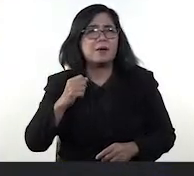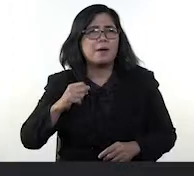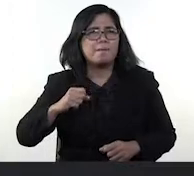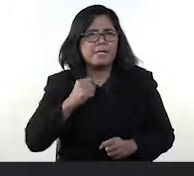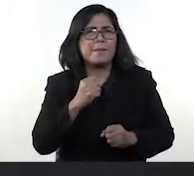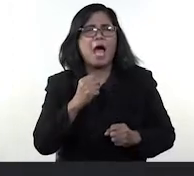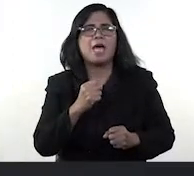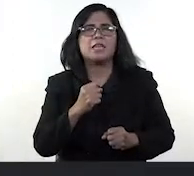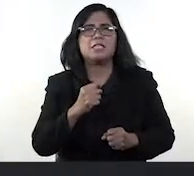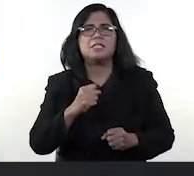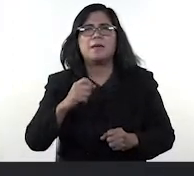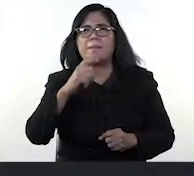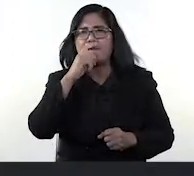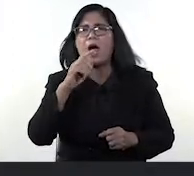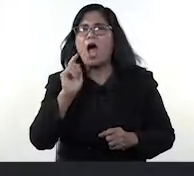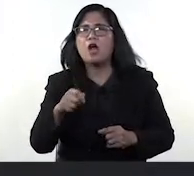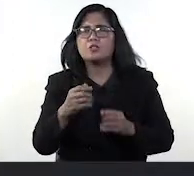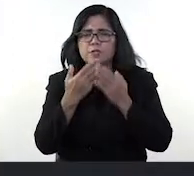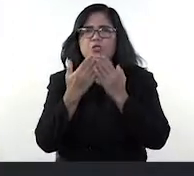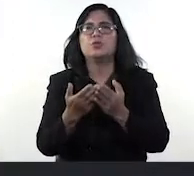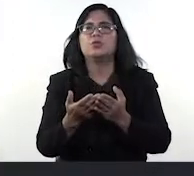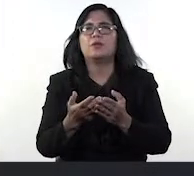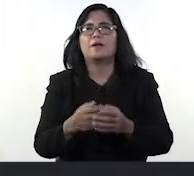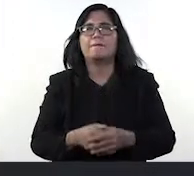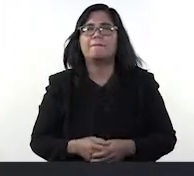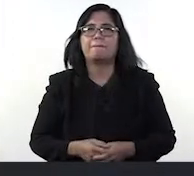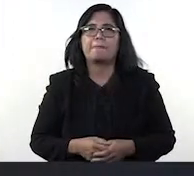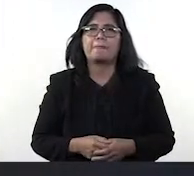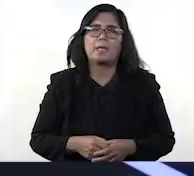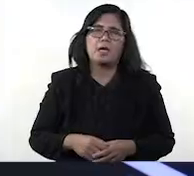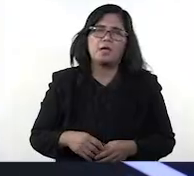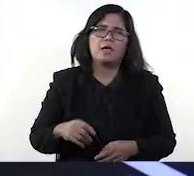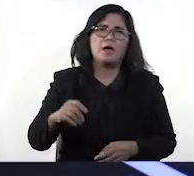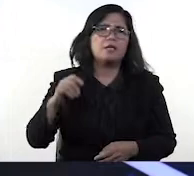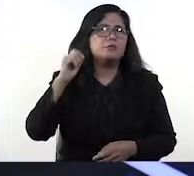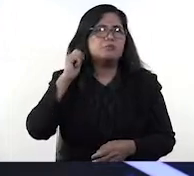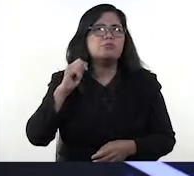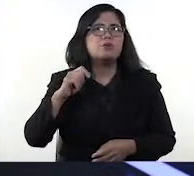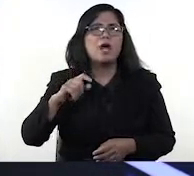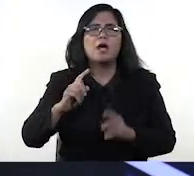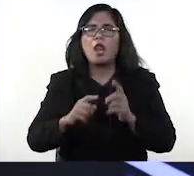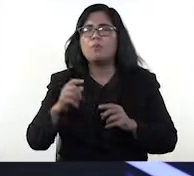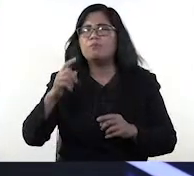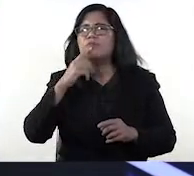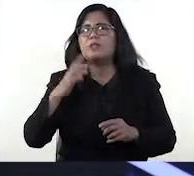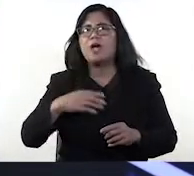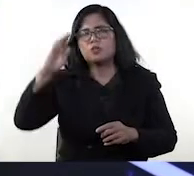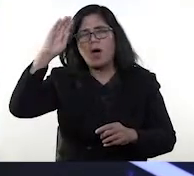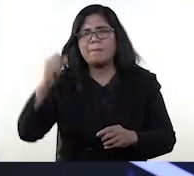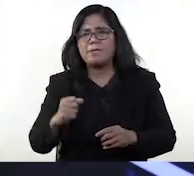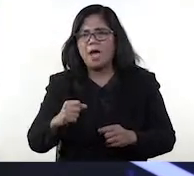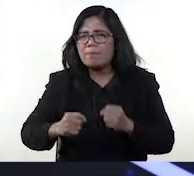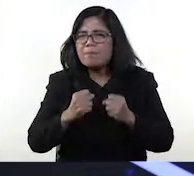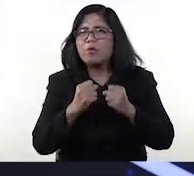Hai ibu Hai kalau punya suami ya selalu memberi motivasi-motivasi baik bagimu bersyukur adik-adik